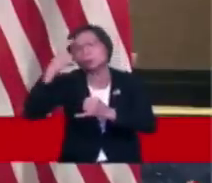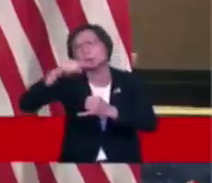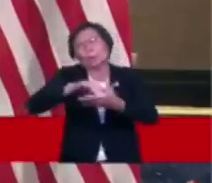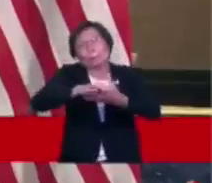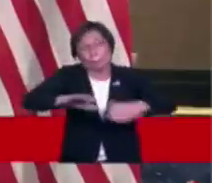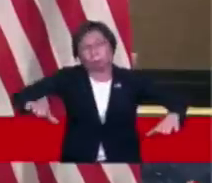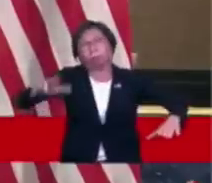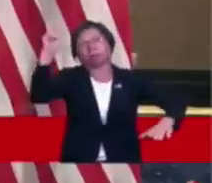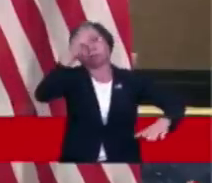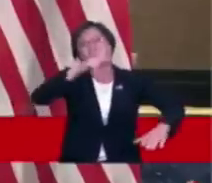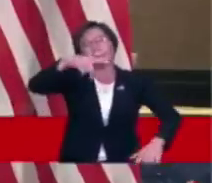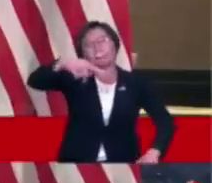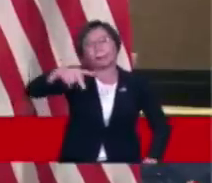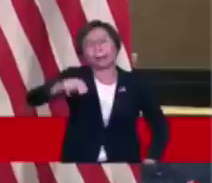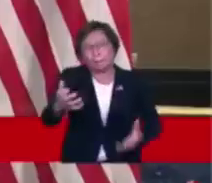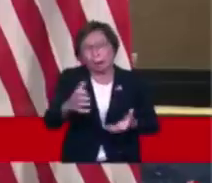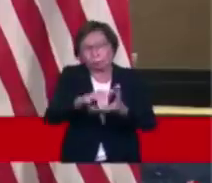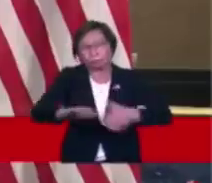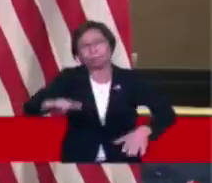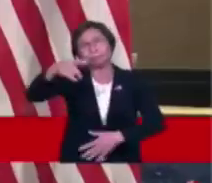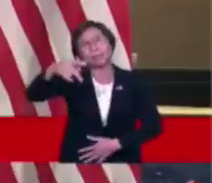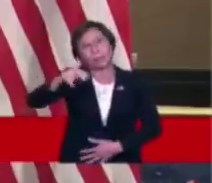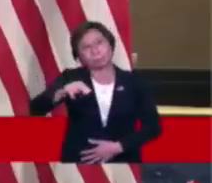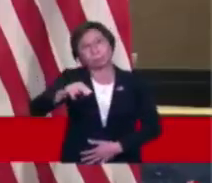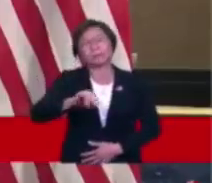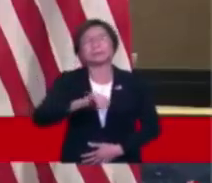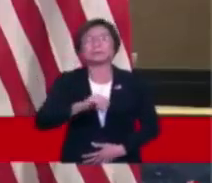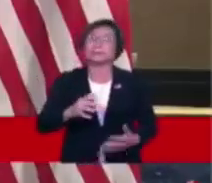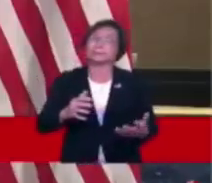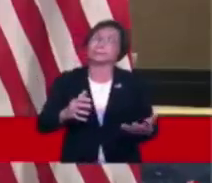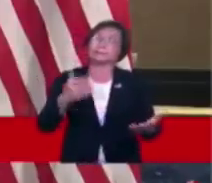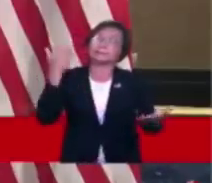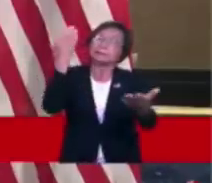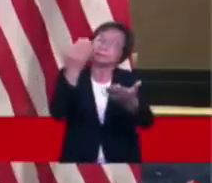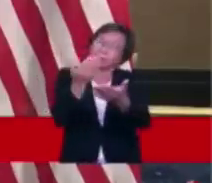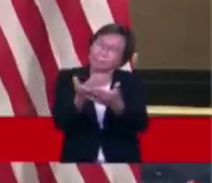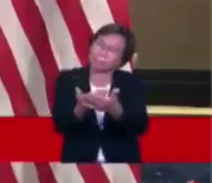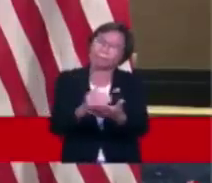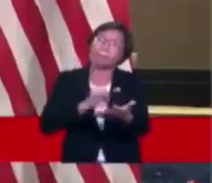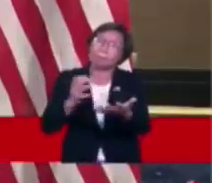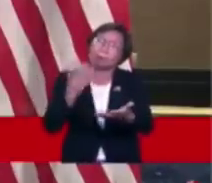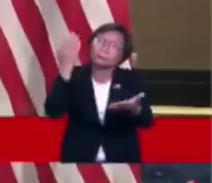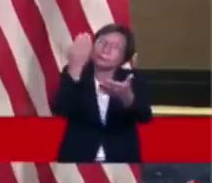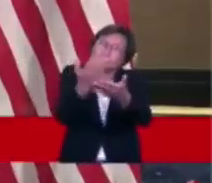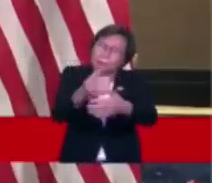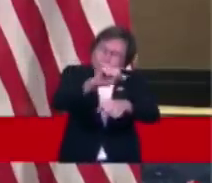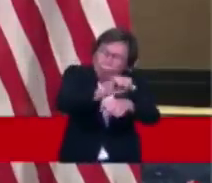anak menyelamatkan kerajaan pikatan nasional setidaknya sehingga selesai tugas